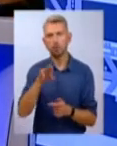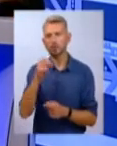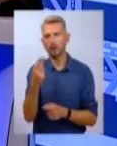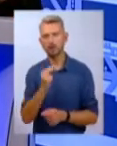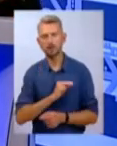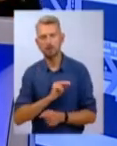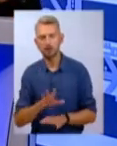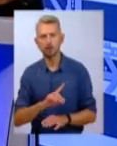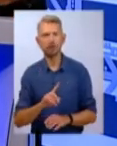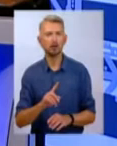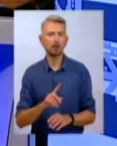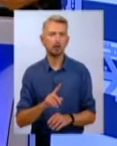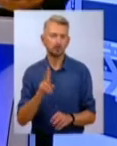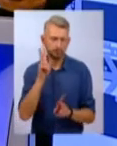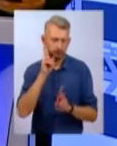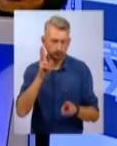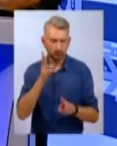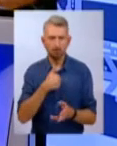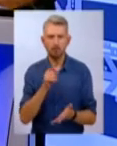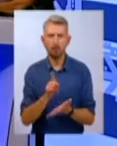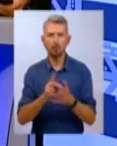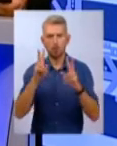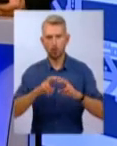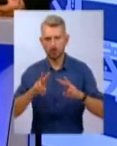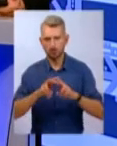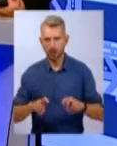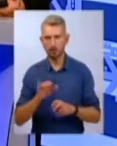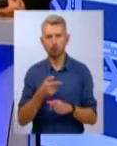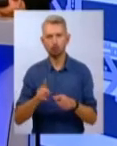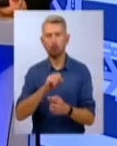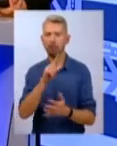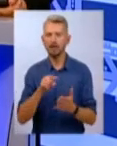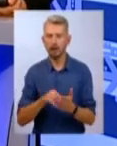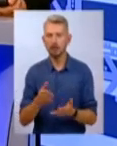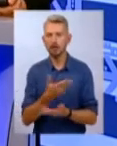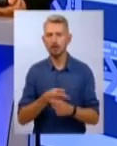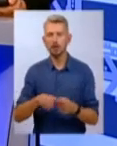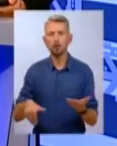працює. Щоб там не було, ми маємо розібратися у цьому питанні. І нам